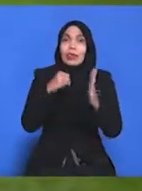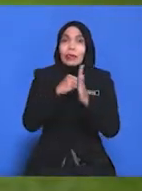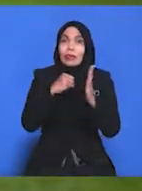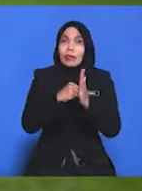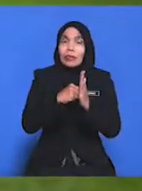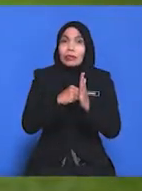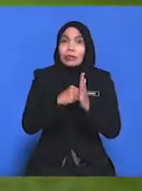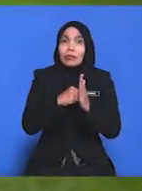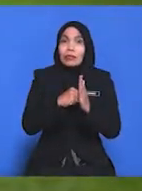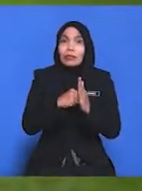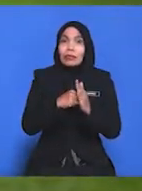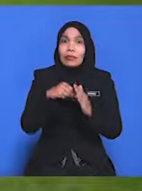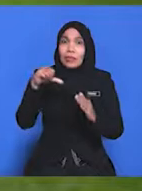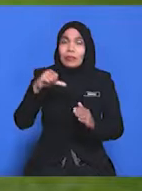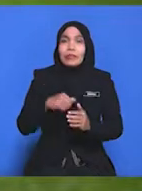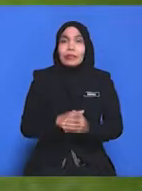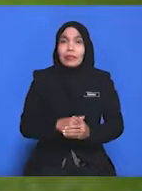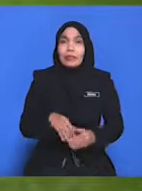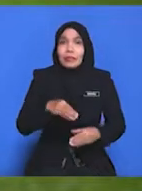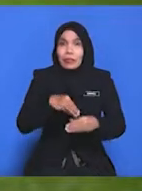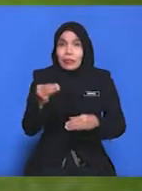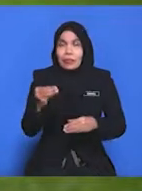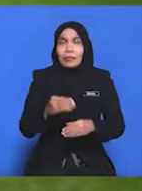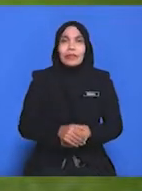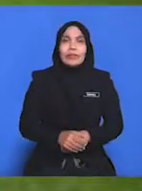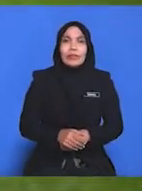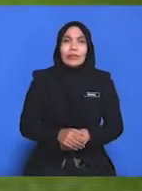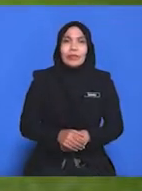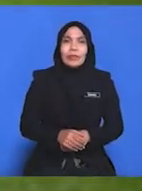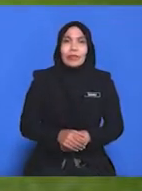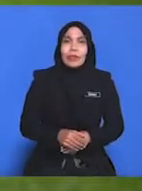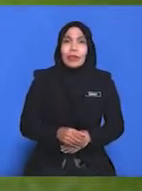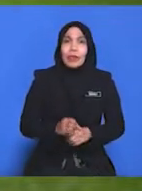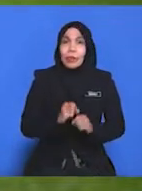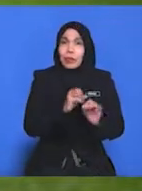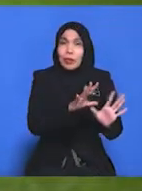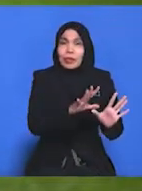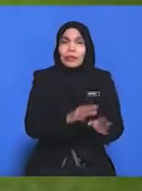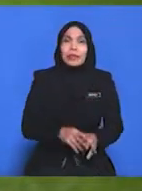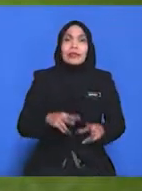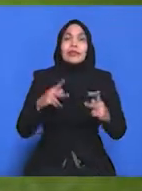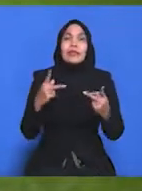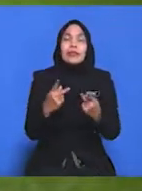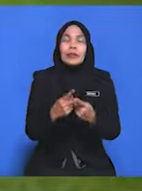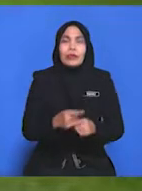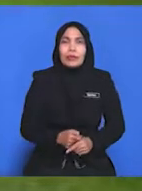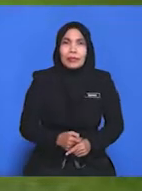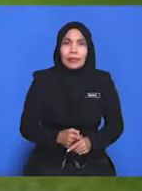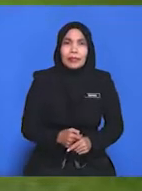kata lain, knockout bermaksud kita menyingkirkan pasukan ataupun peserta dari persaingan.